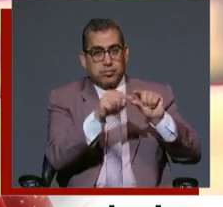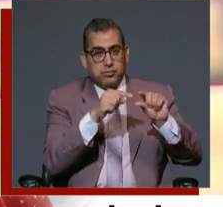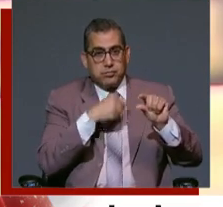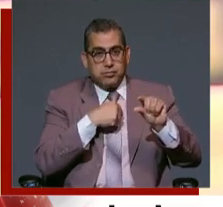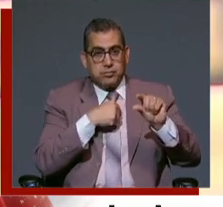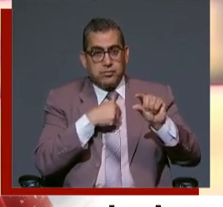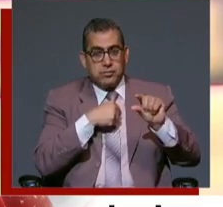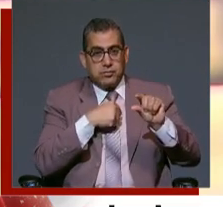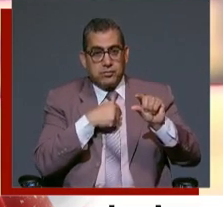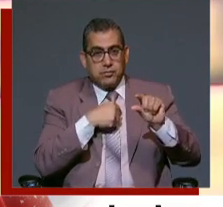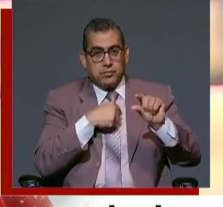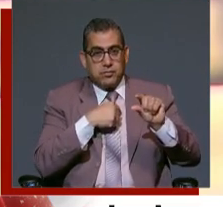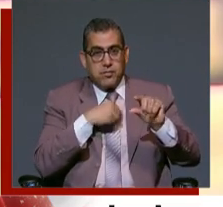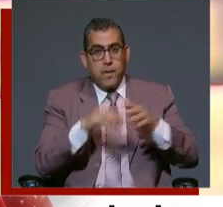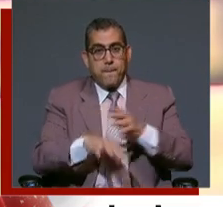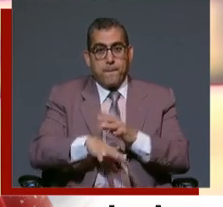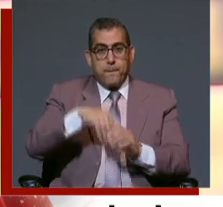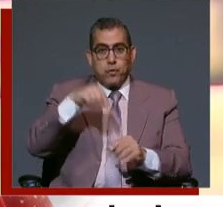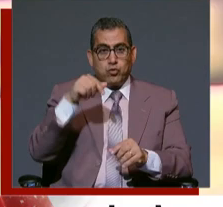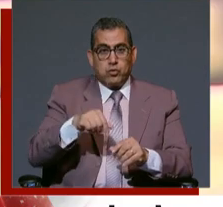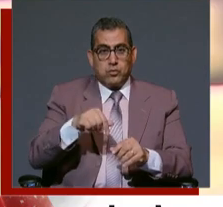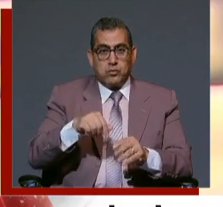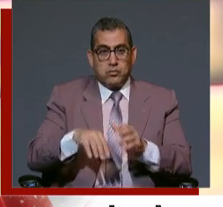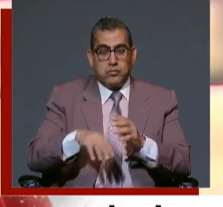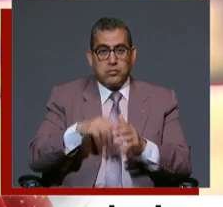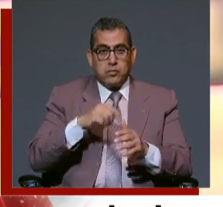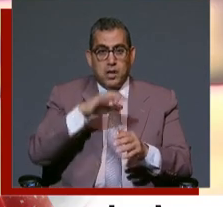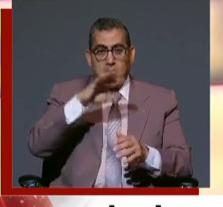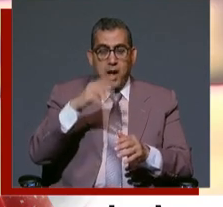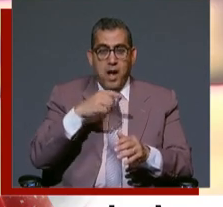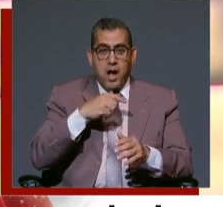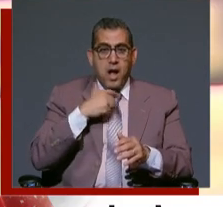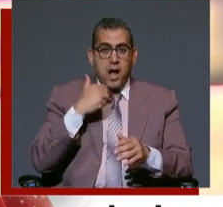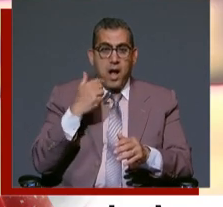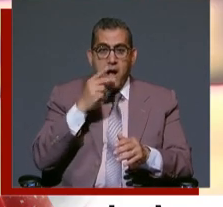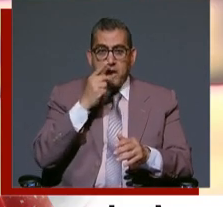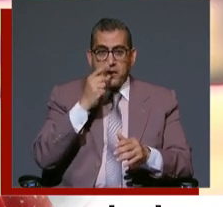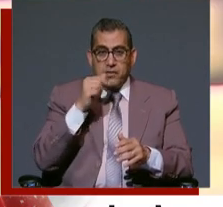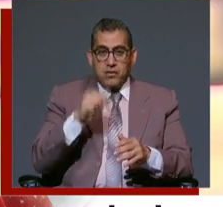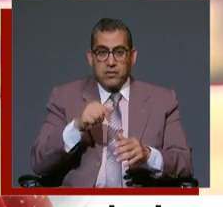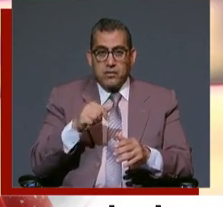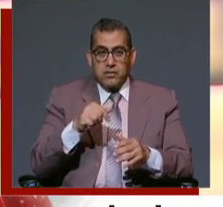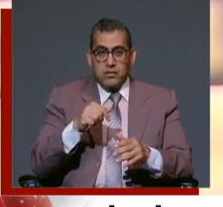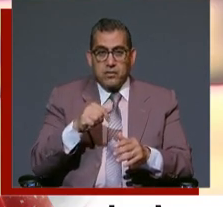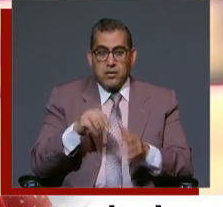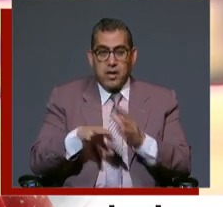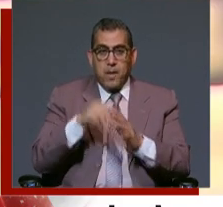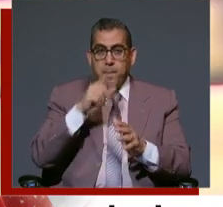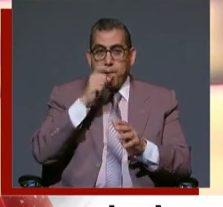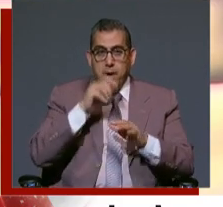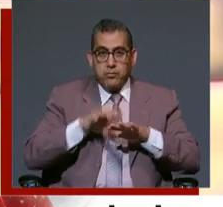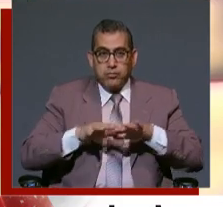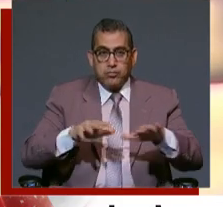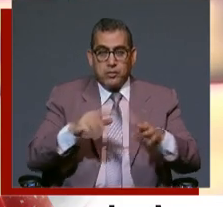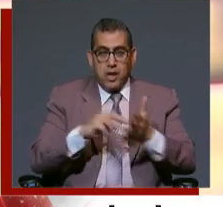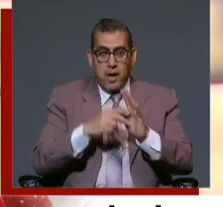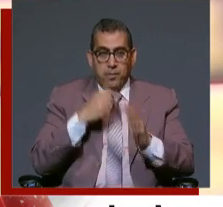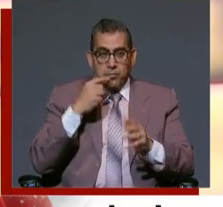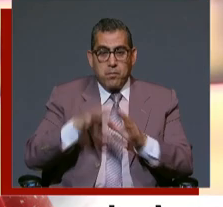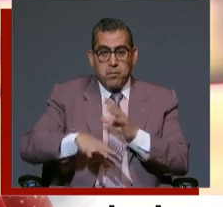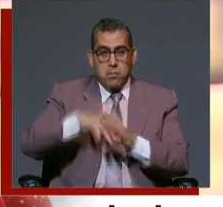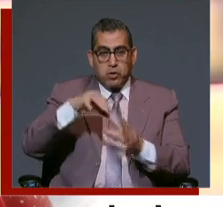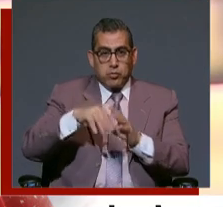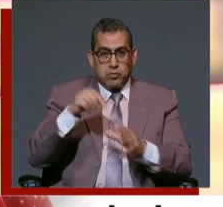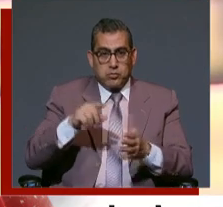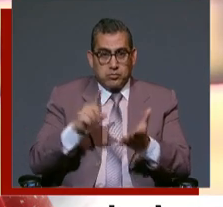زي مشروع الجبل الأصفر اللي هو خاص بتدوير المياه، من أكبر المشروعات ده